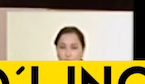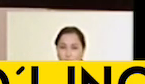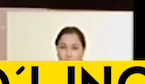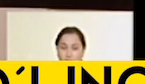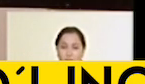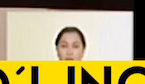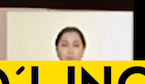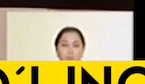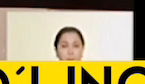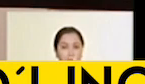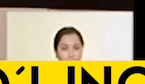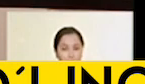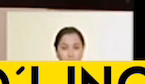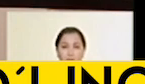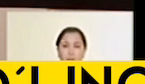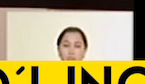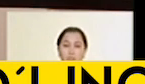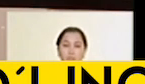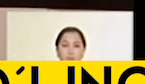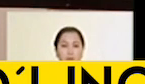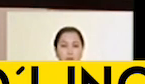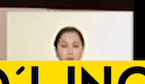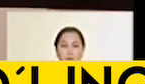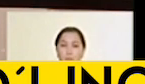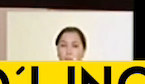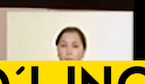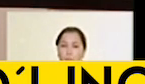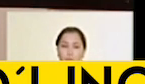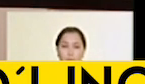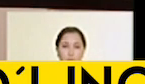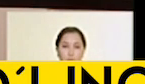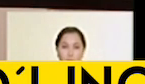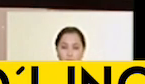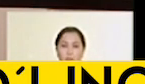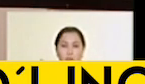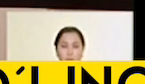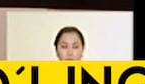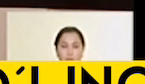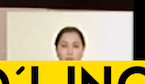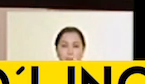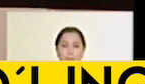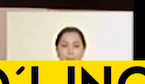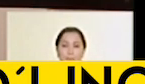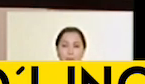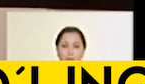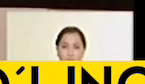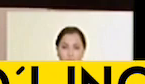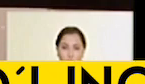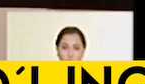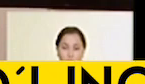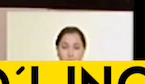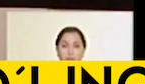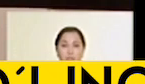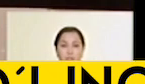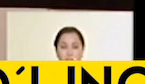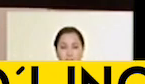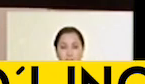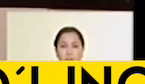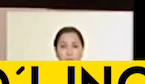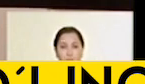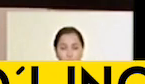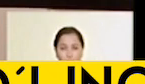sifatida katta shodiyonalar bilan nishonlaymiz. Aziz o'quvchilar, keling endi